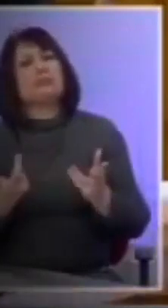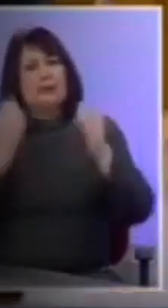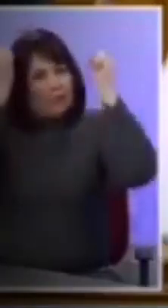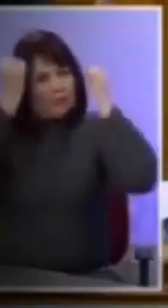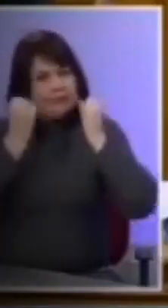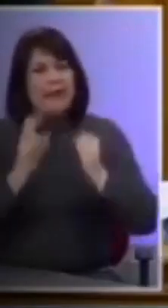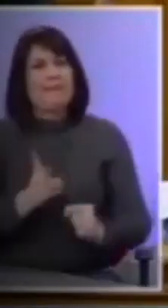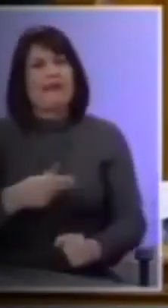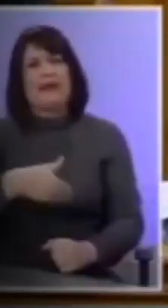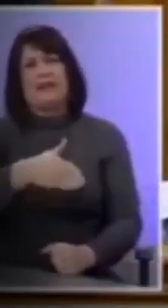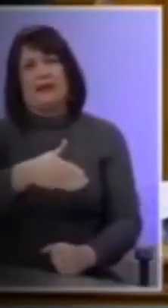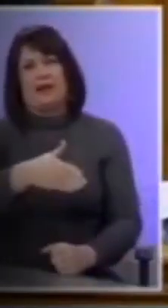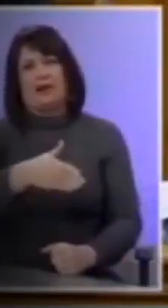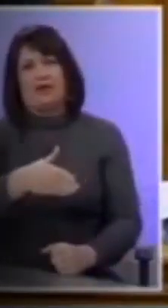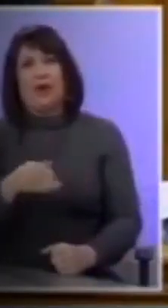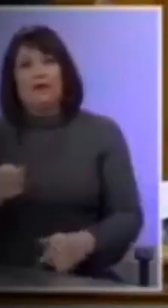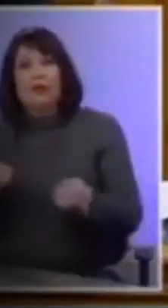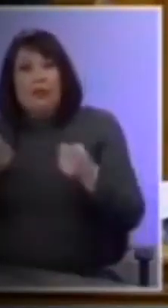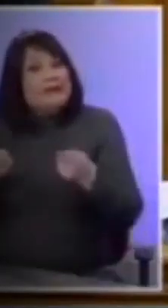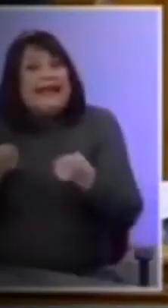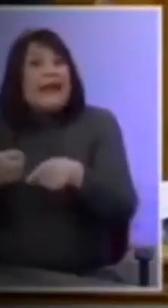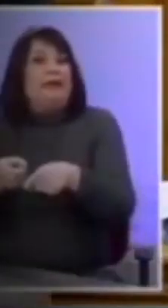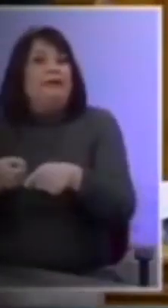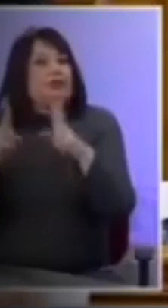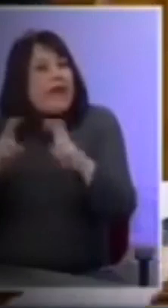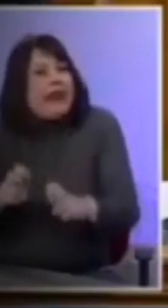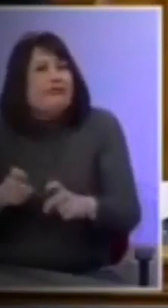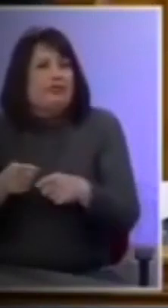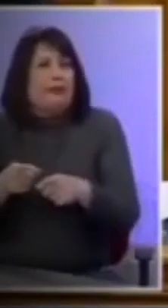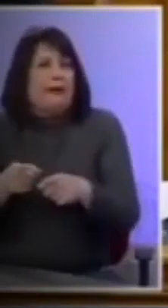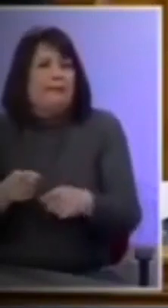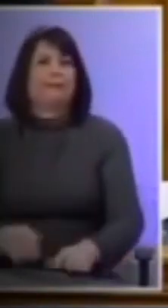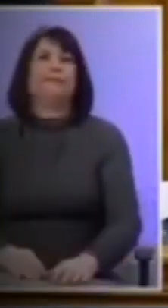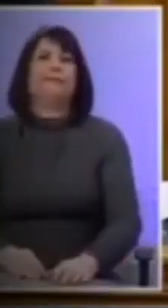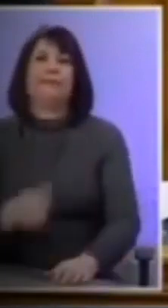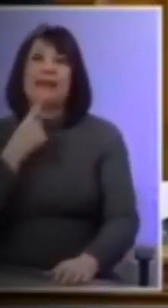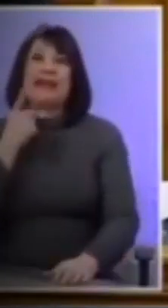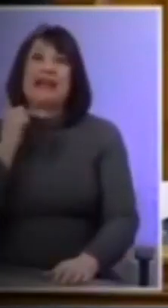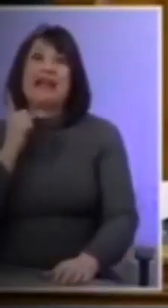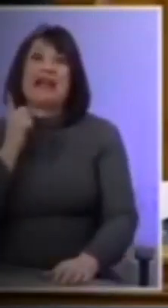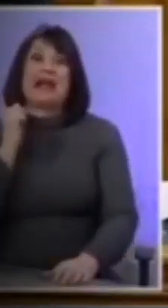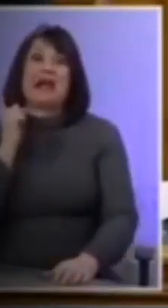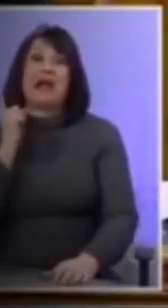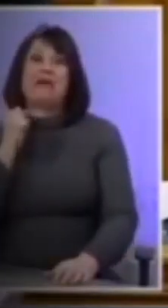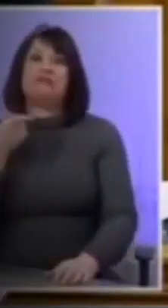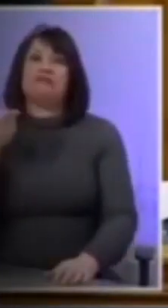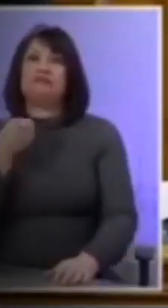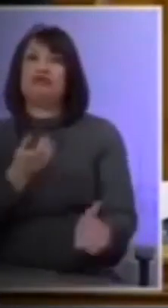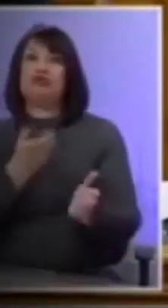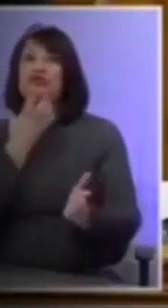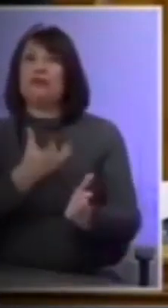τον κίνδυνο που προκάλεσε η ερευνόμενη πράξη. Δηλαδή, και επειδή πάντα μιλάμε για κακουργήματα, εάν ένα κακούργημα είναι πάρα πολύ